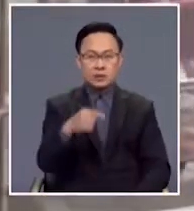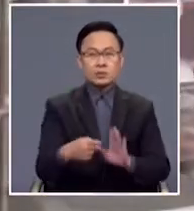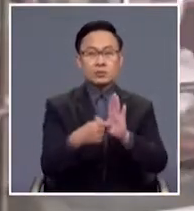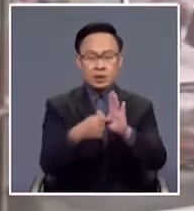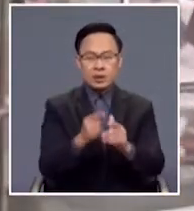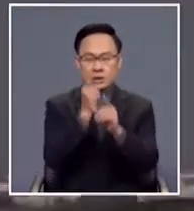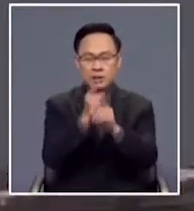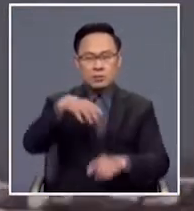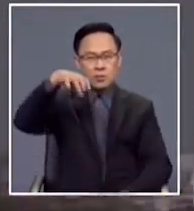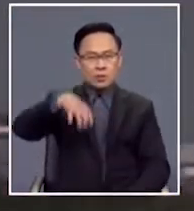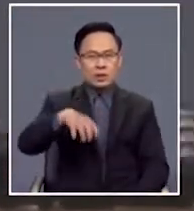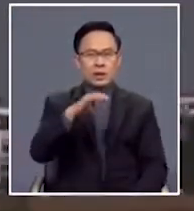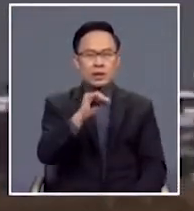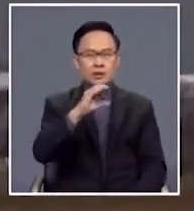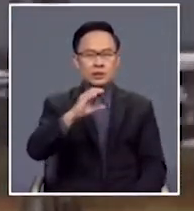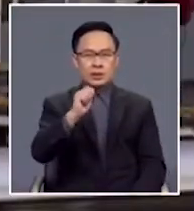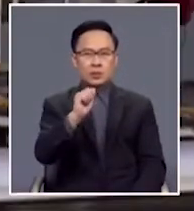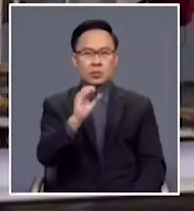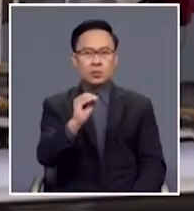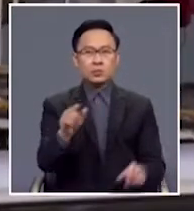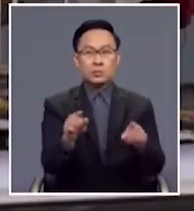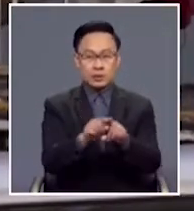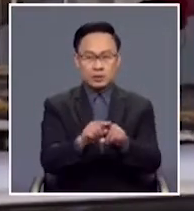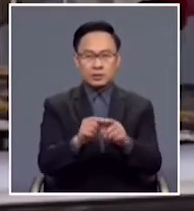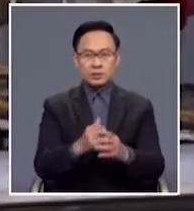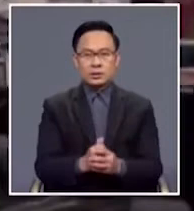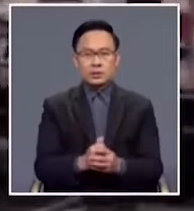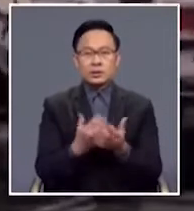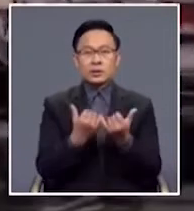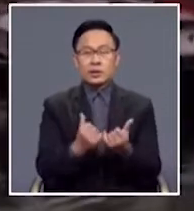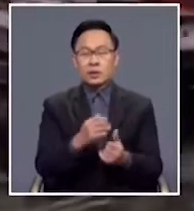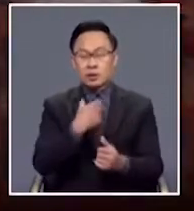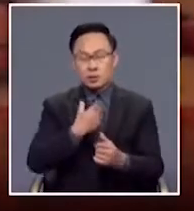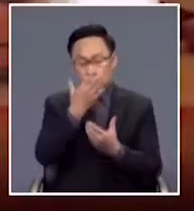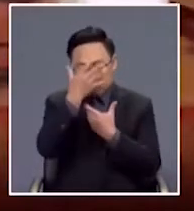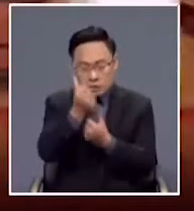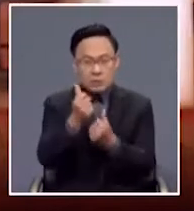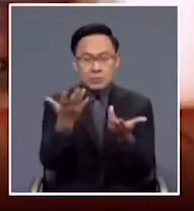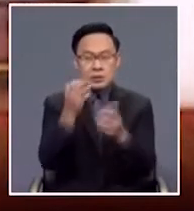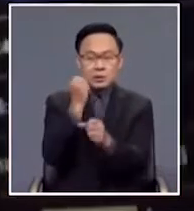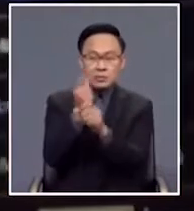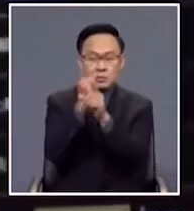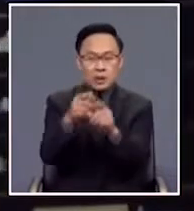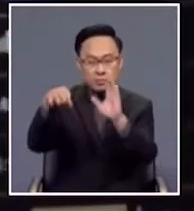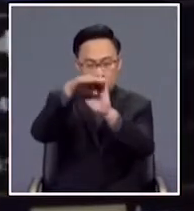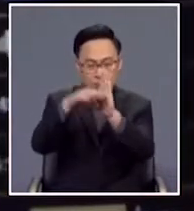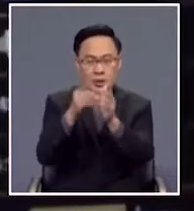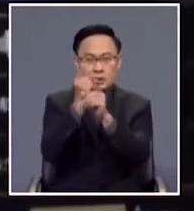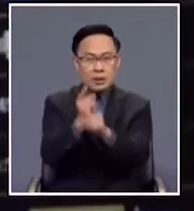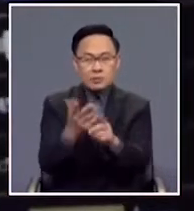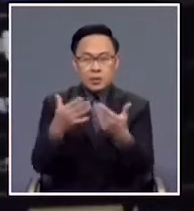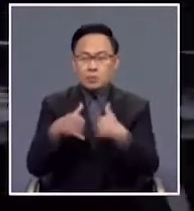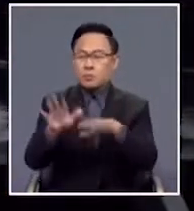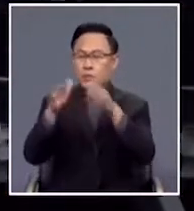ำหนดขององค์การบินพลเรือนระหว่างประเทศ ICAO ซึ่งหากละเลยไม่มีความจริงใจในการแก้ปัญหาเหมือนเช่น